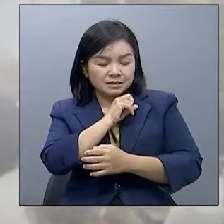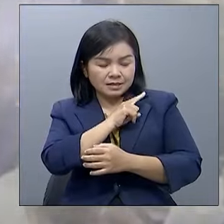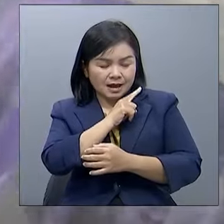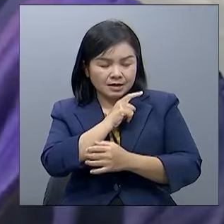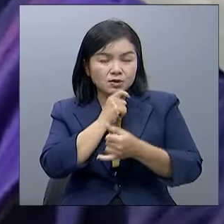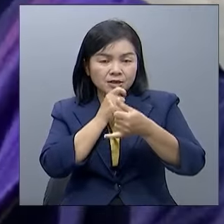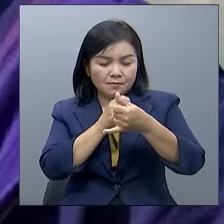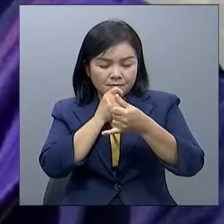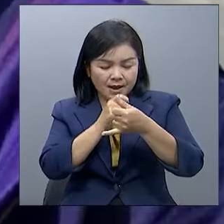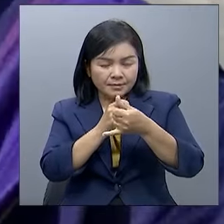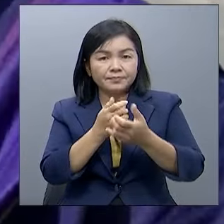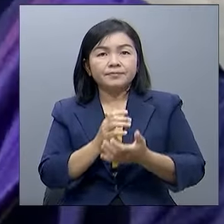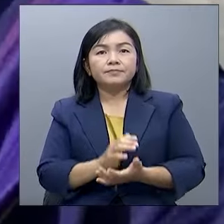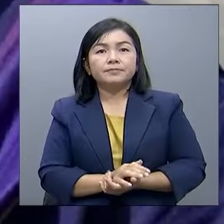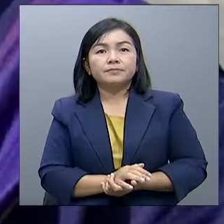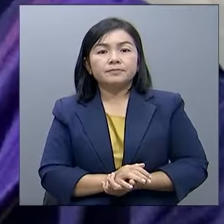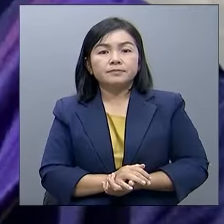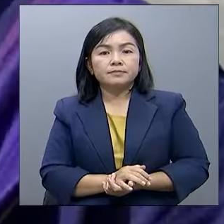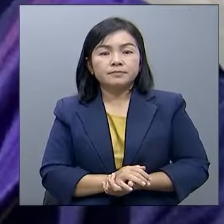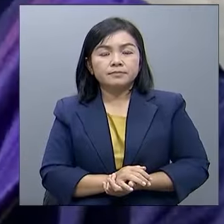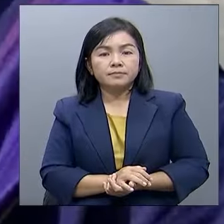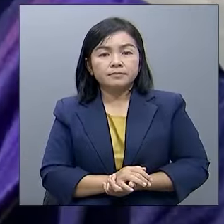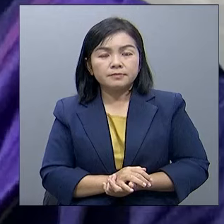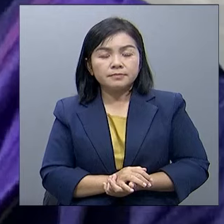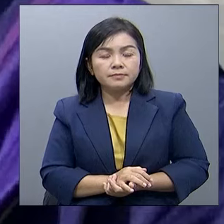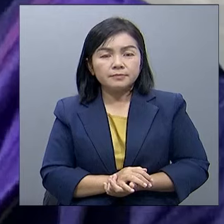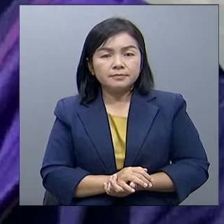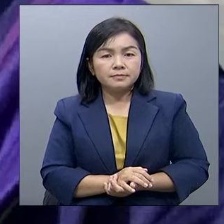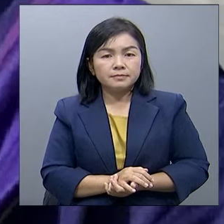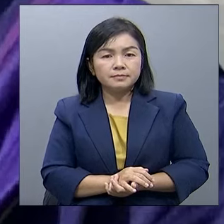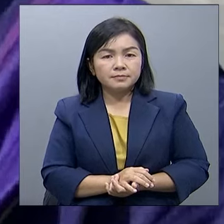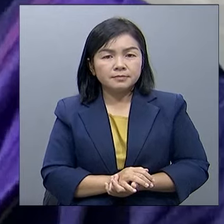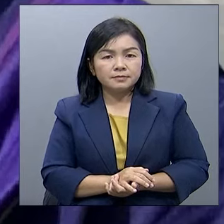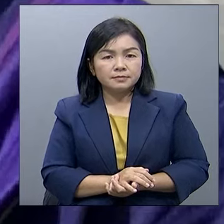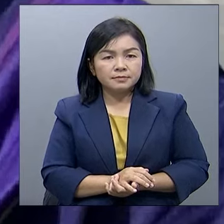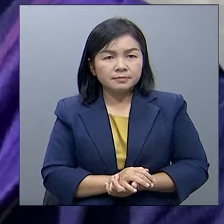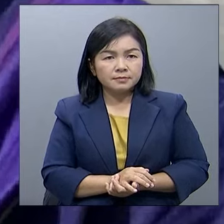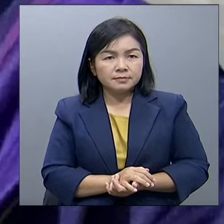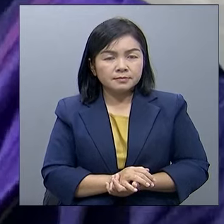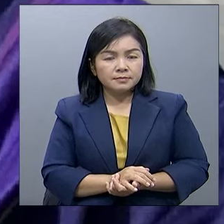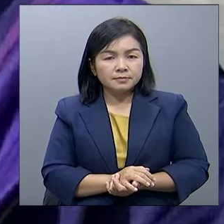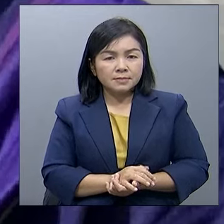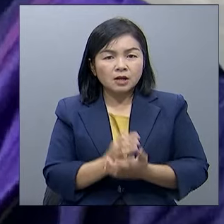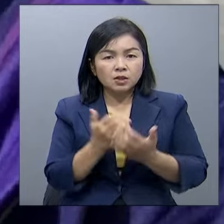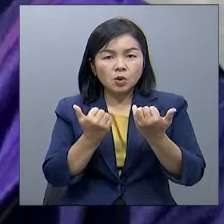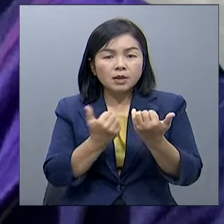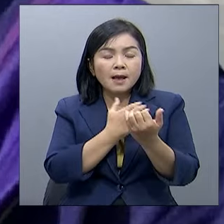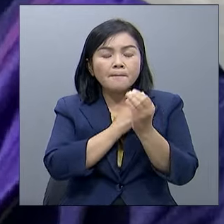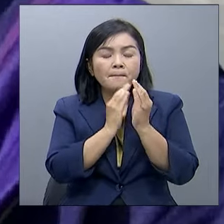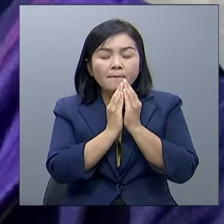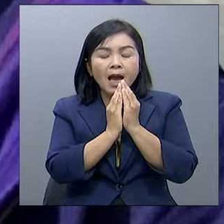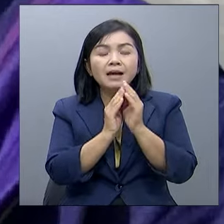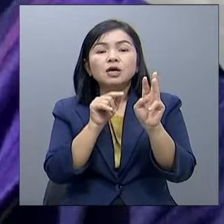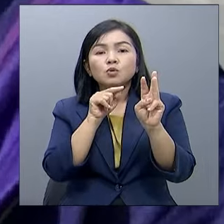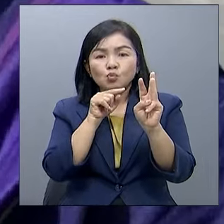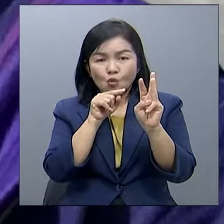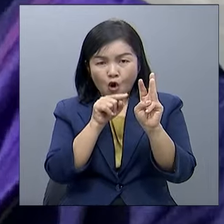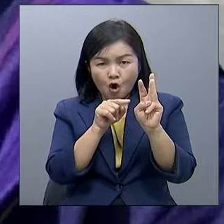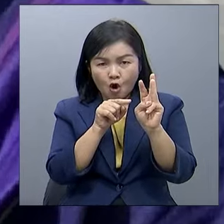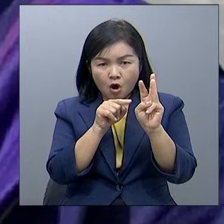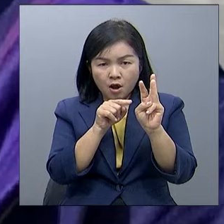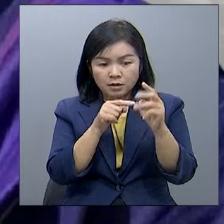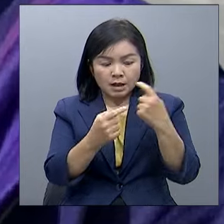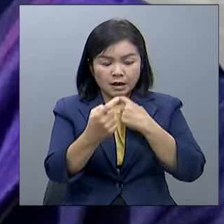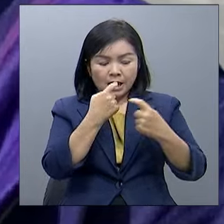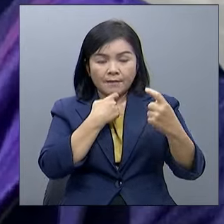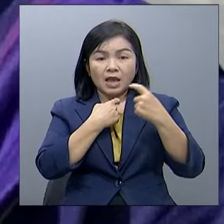คือจริงๆไม่ต้ององค์การพยพใจแล้วครับองค์การพยพจากใจของท่านวอเองแล้วครับคือถามผมเลยท่